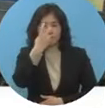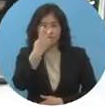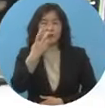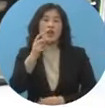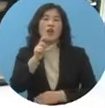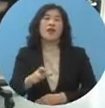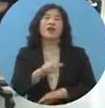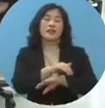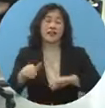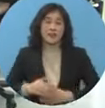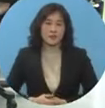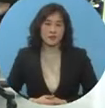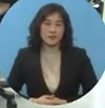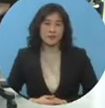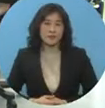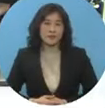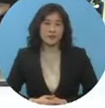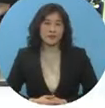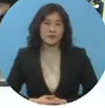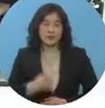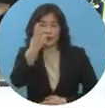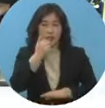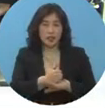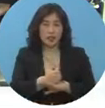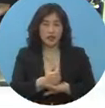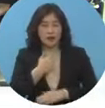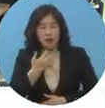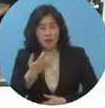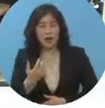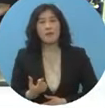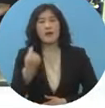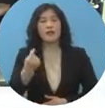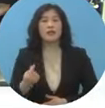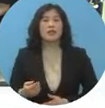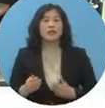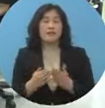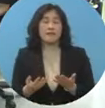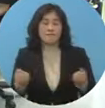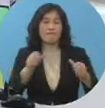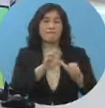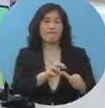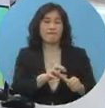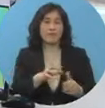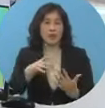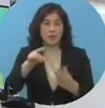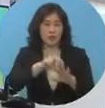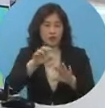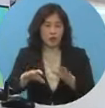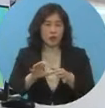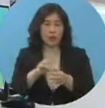강화할 방침입니다 조서 결과요 증상 자는 즉시 자가 경위 조치한 뒤 선별 진료소 등을 통해